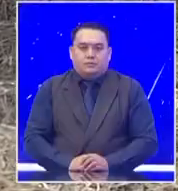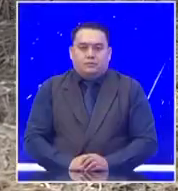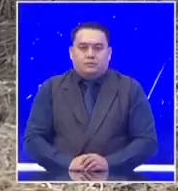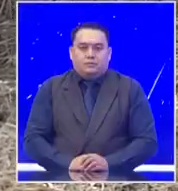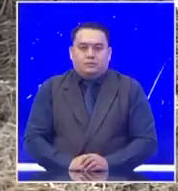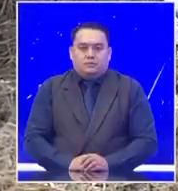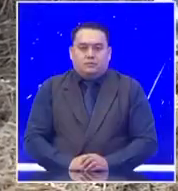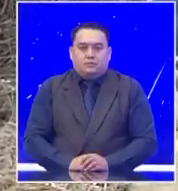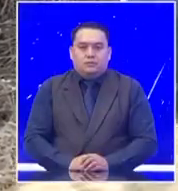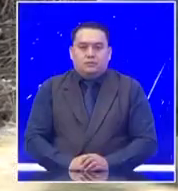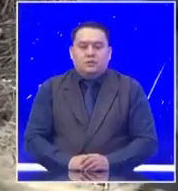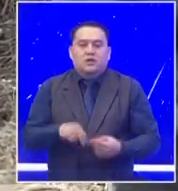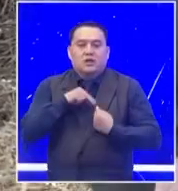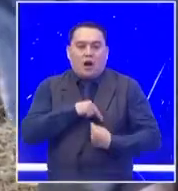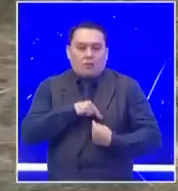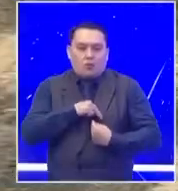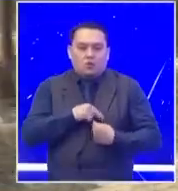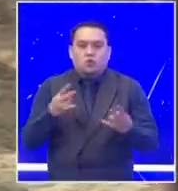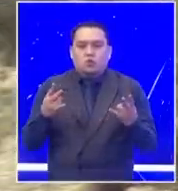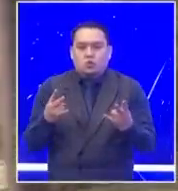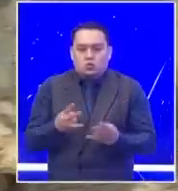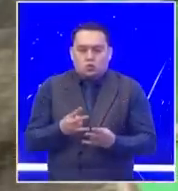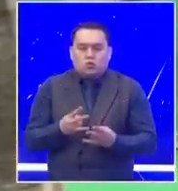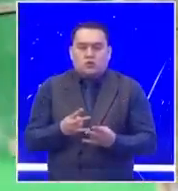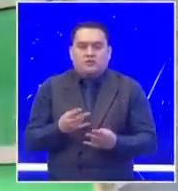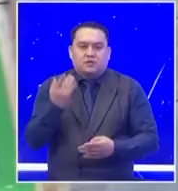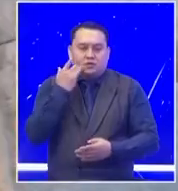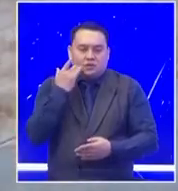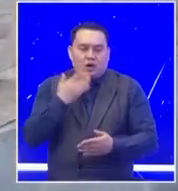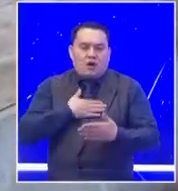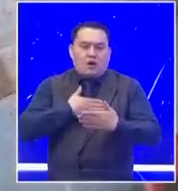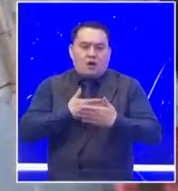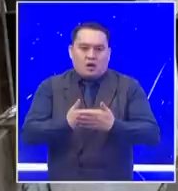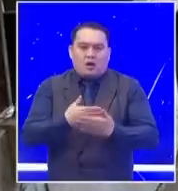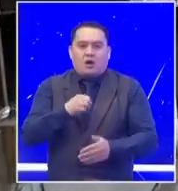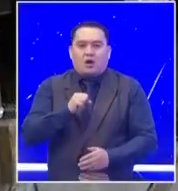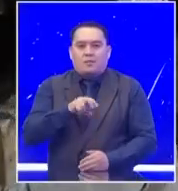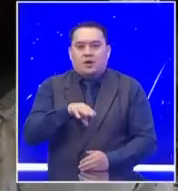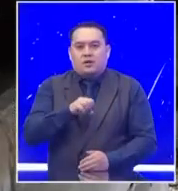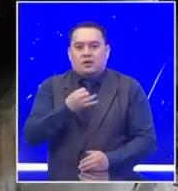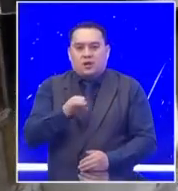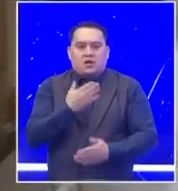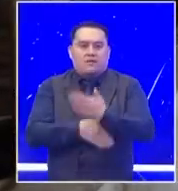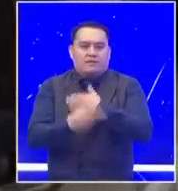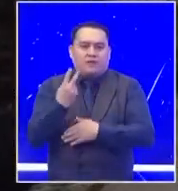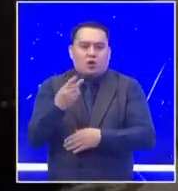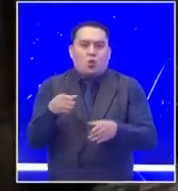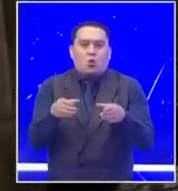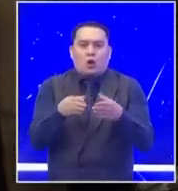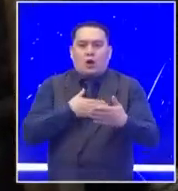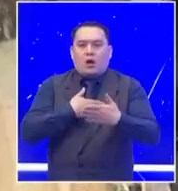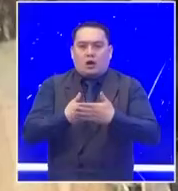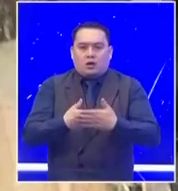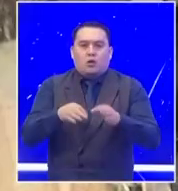Не нужно стыдиться работы. Стыдно должно быть, когда ее нет. Так считает житель села Енбек Амантай Медитбеков. Инвалид второй группы ведет